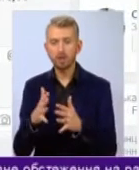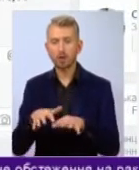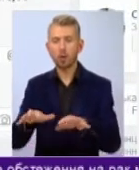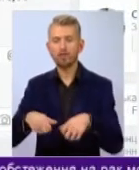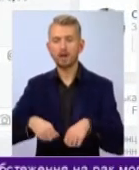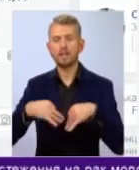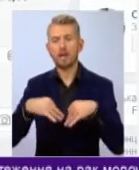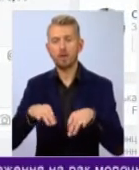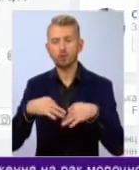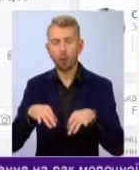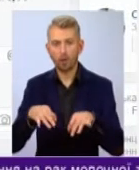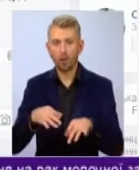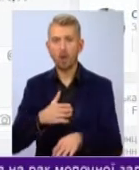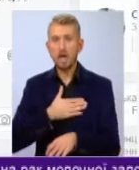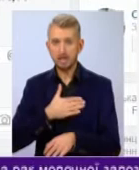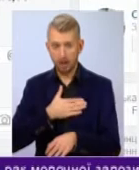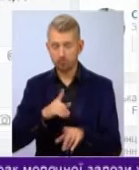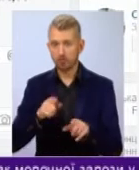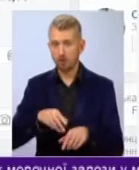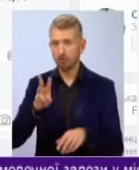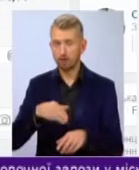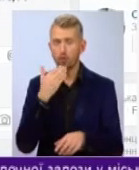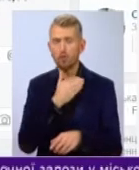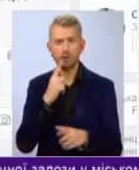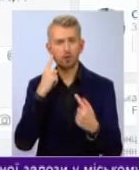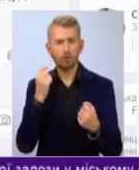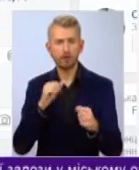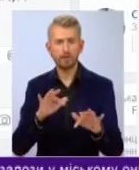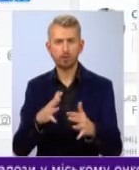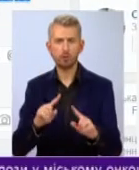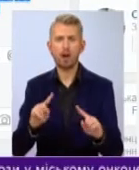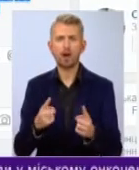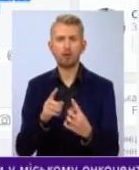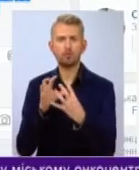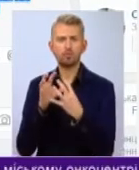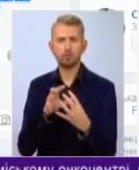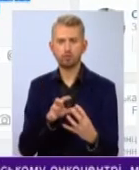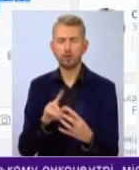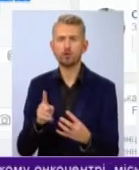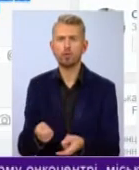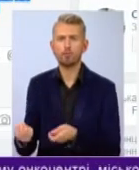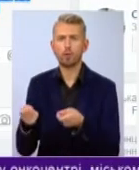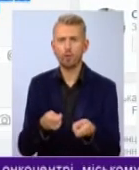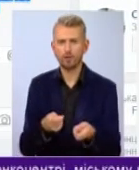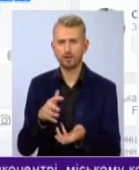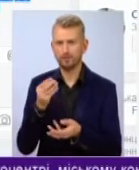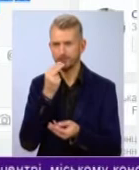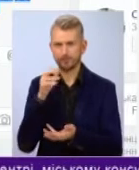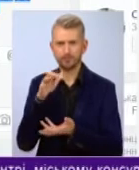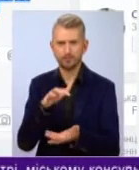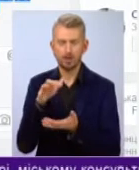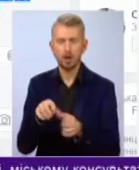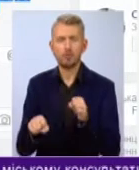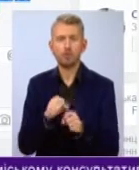конфіскації авто. Наших теж штрафують. Останній гучний випадок – арешт буса, що провозив передачі і порушив